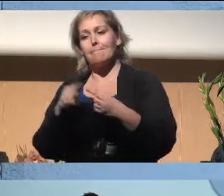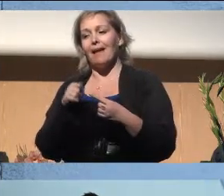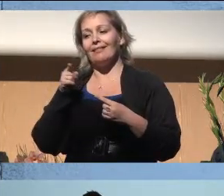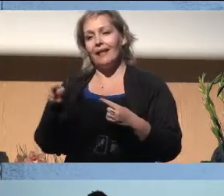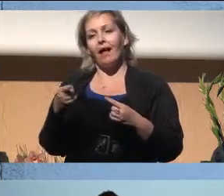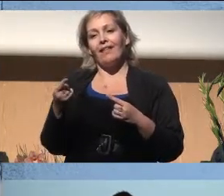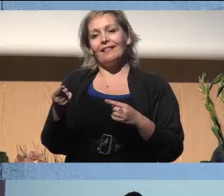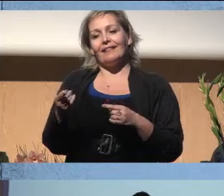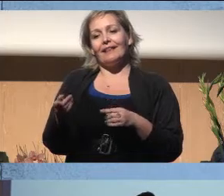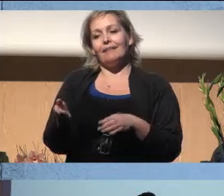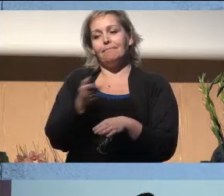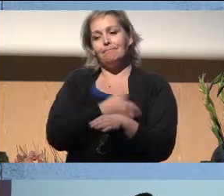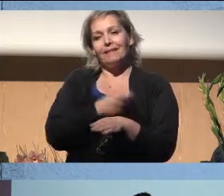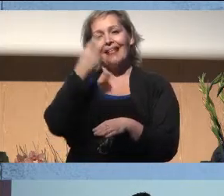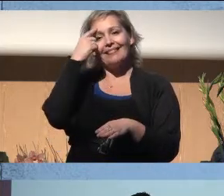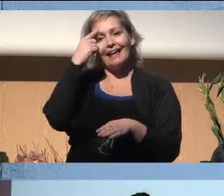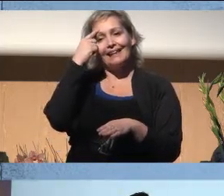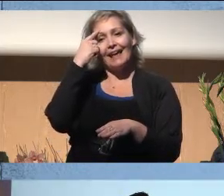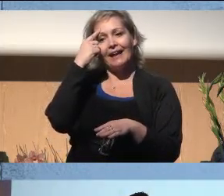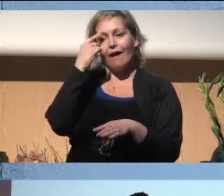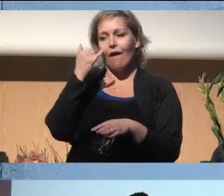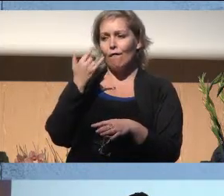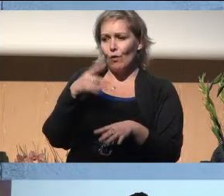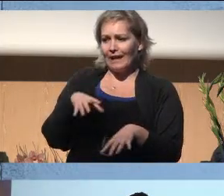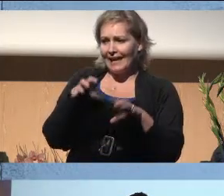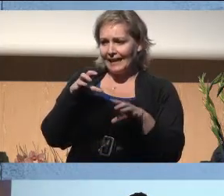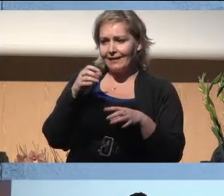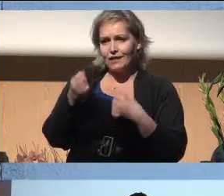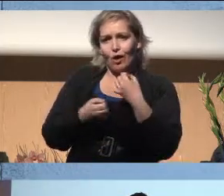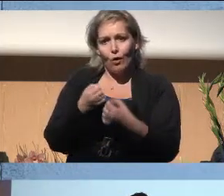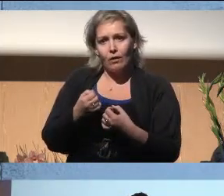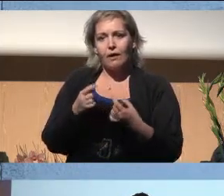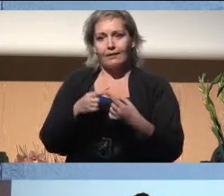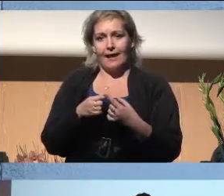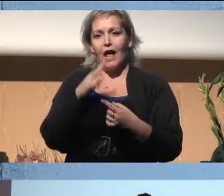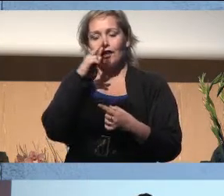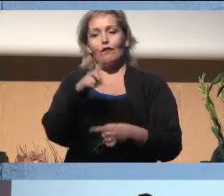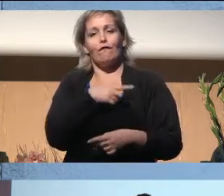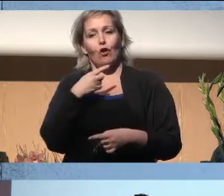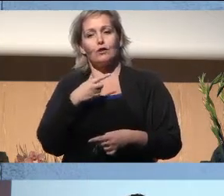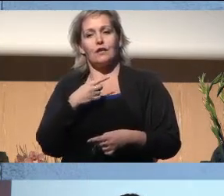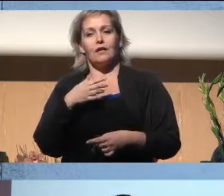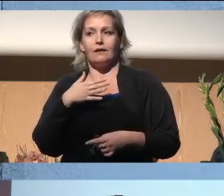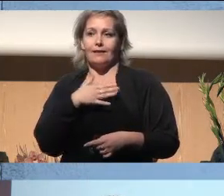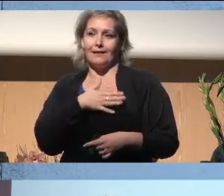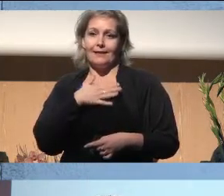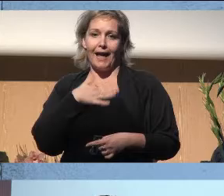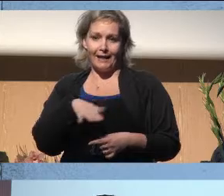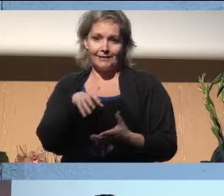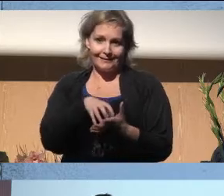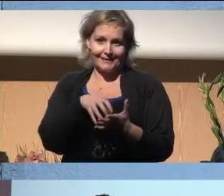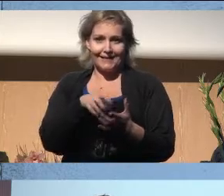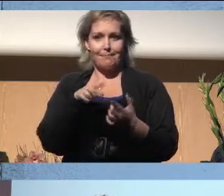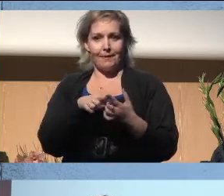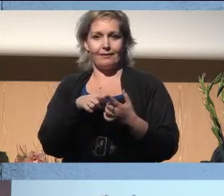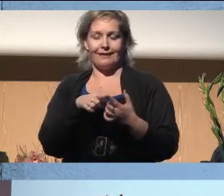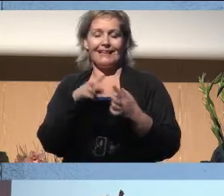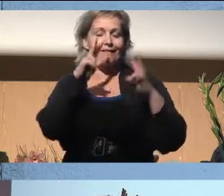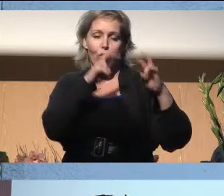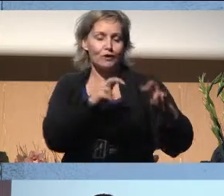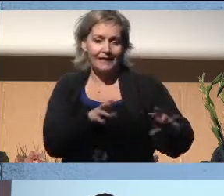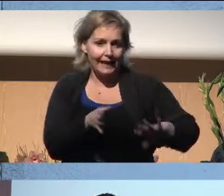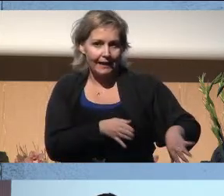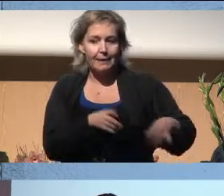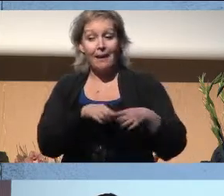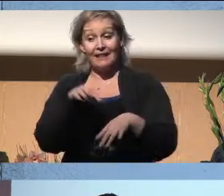att i förväg tänka ut hur vi vill att det ska gå, det är nytt för oss i sjukvården. Inte i forskningen, men i sjukvården.